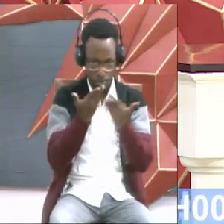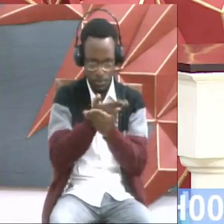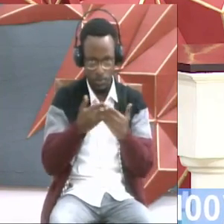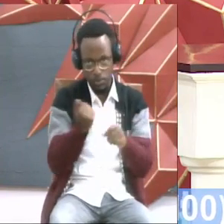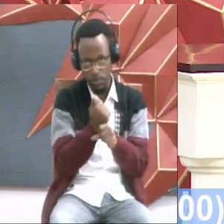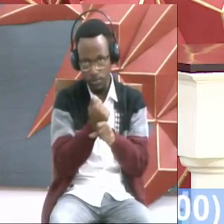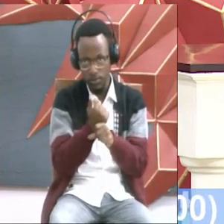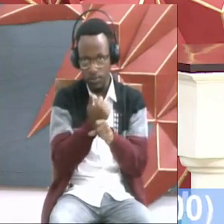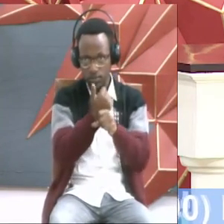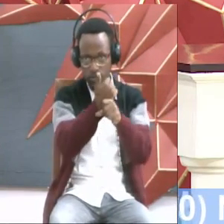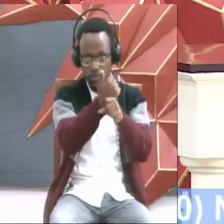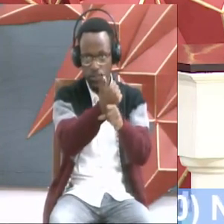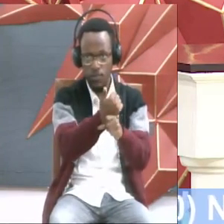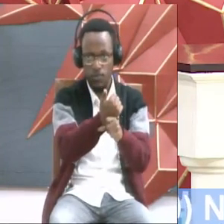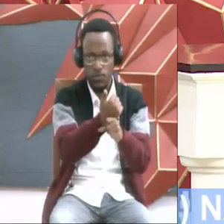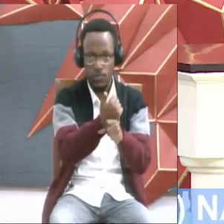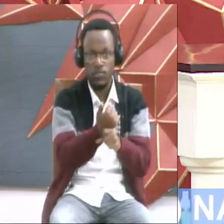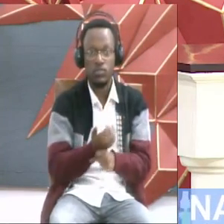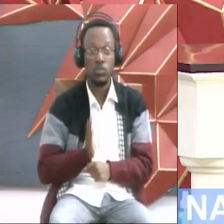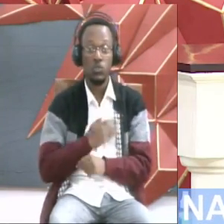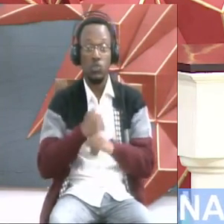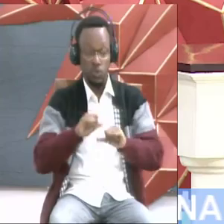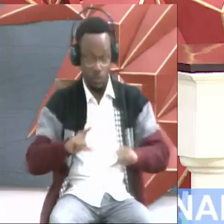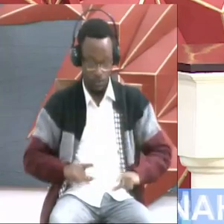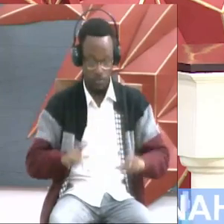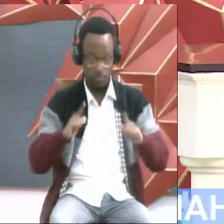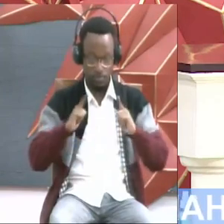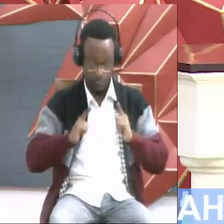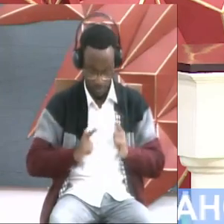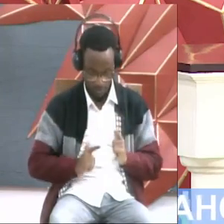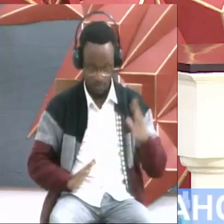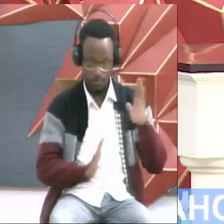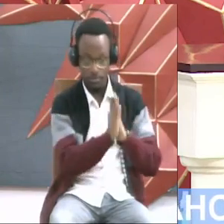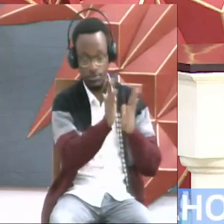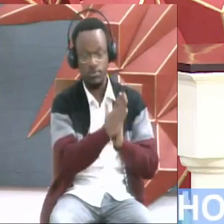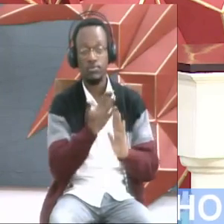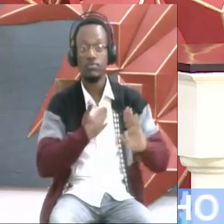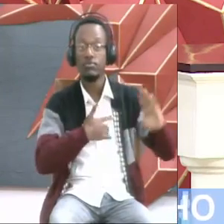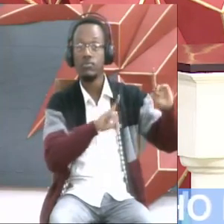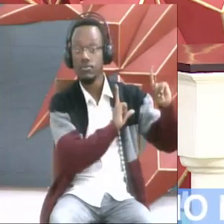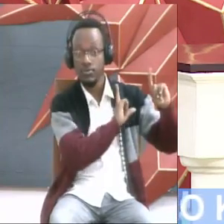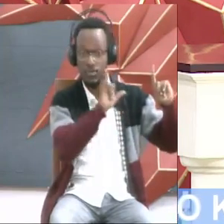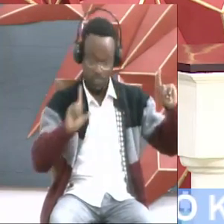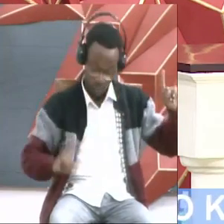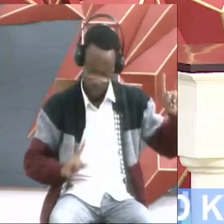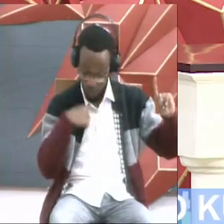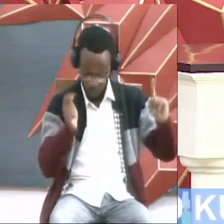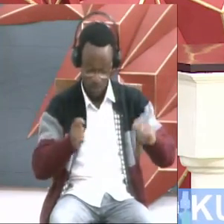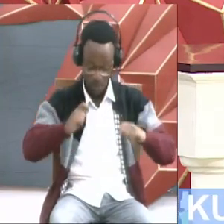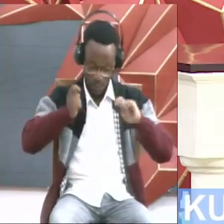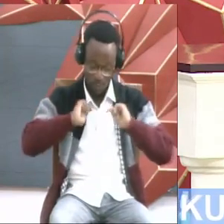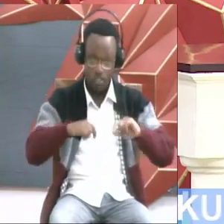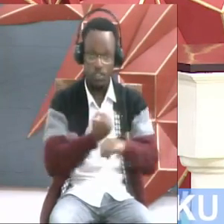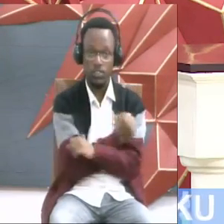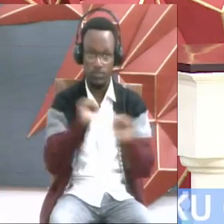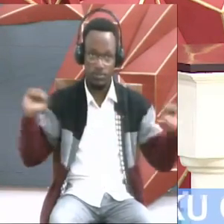dukoranye tuzovane ahimbaza umwami wanjye yampaye agaciro Alors que